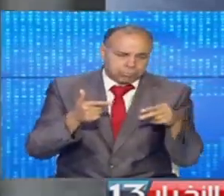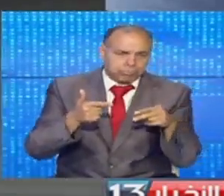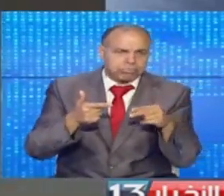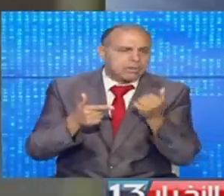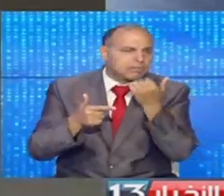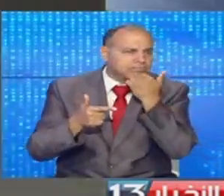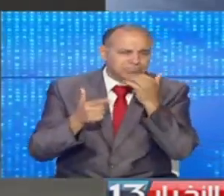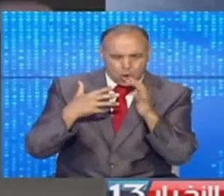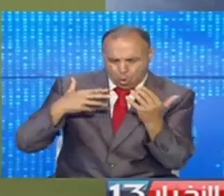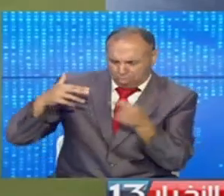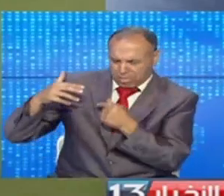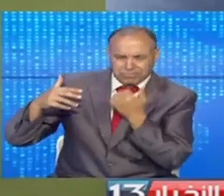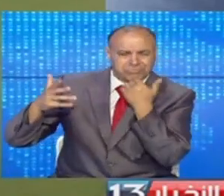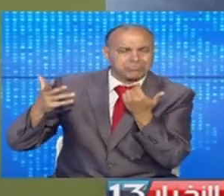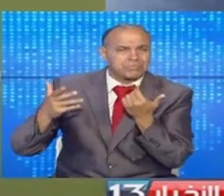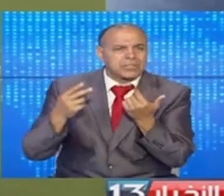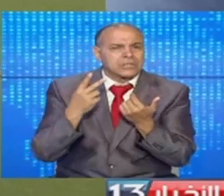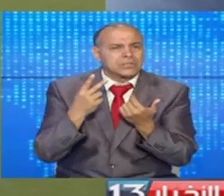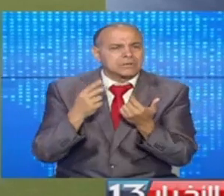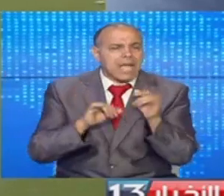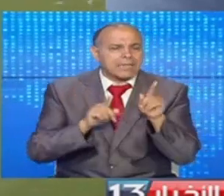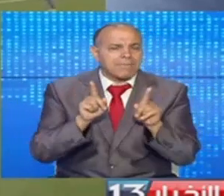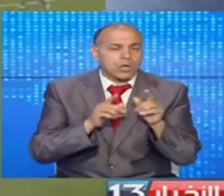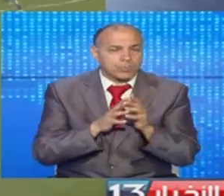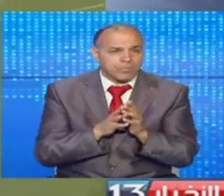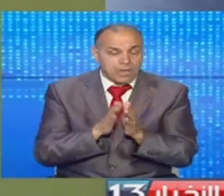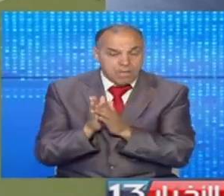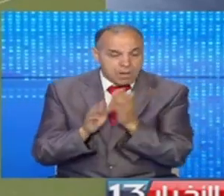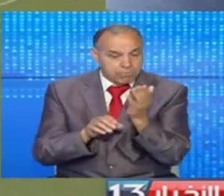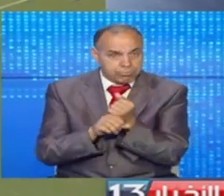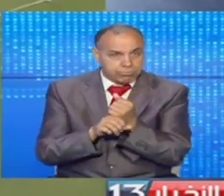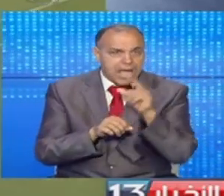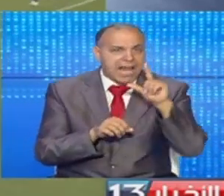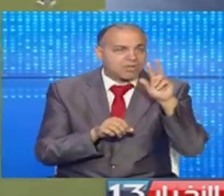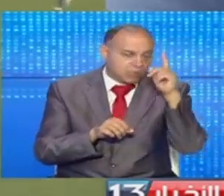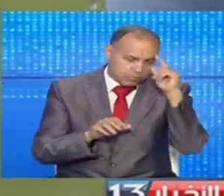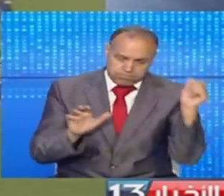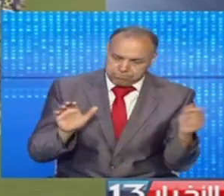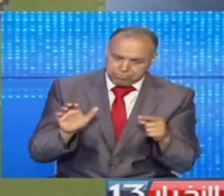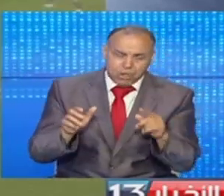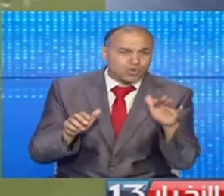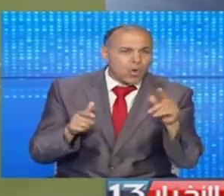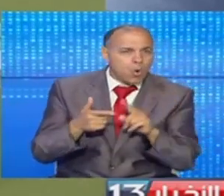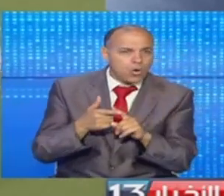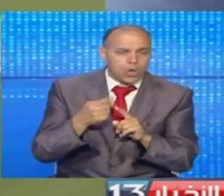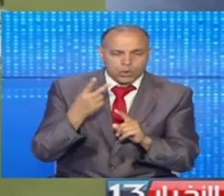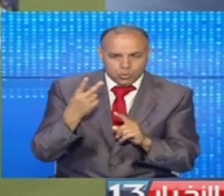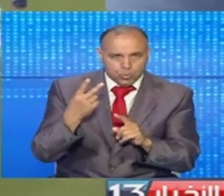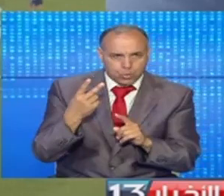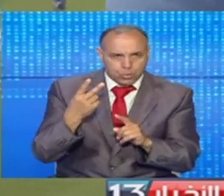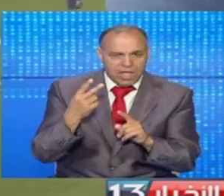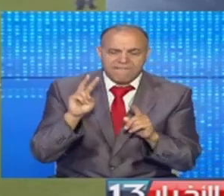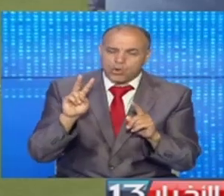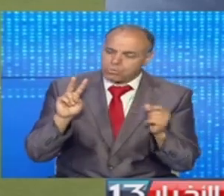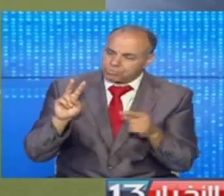خطأ في مرمى فريقه هدفي أنتر ميلانو، فيما حقق لازوفيتش وفيلوسو هدفين